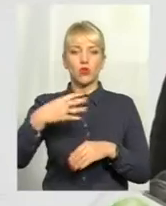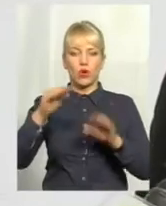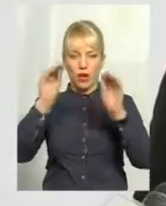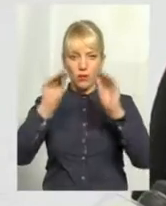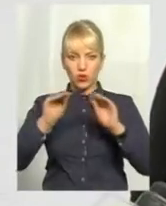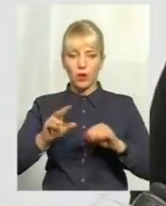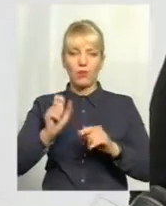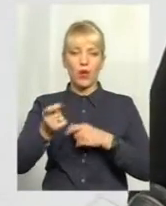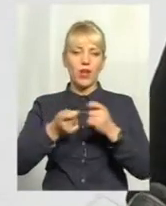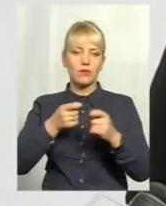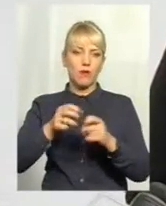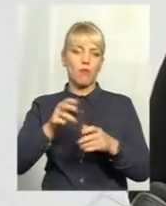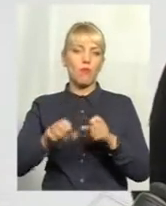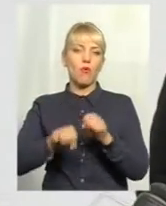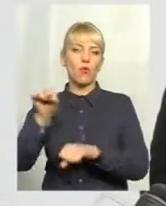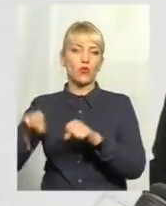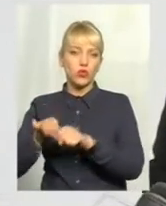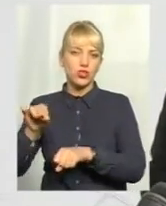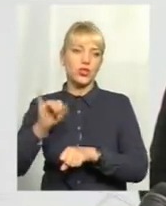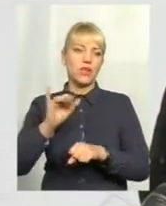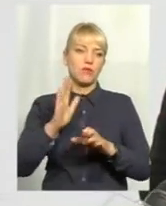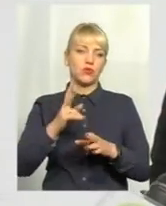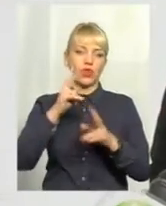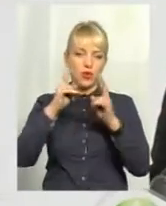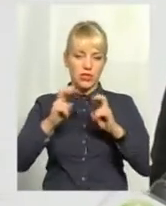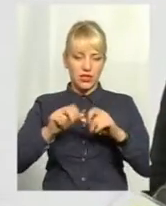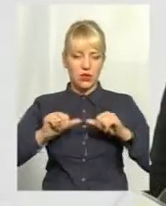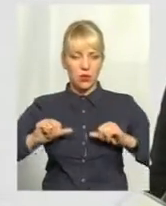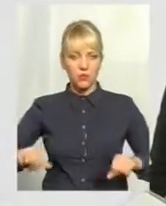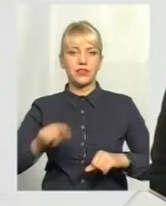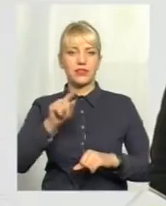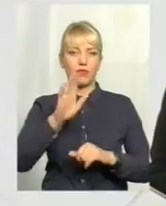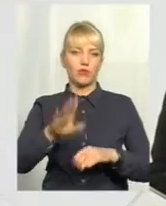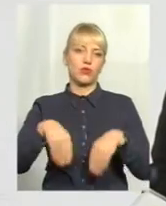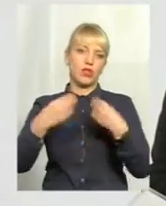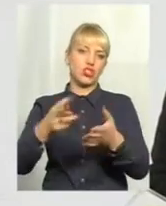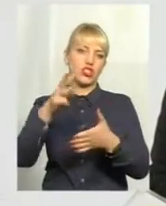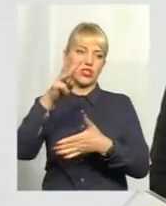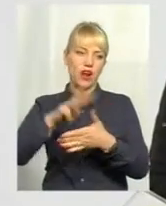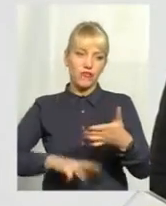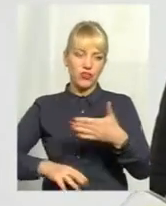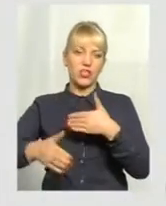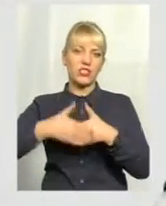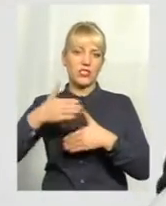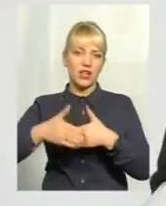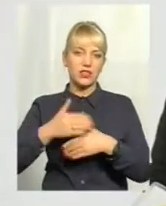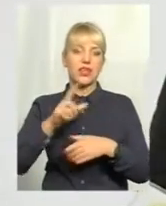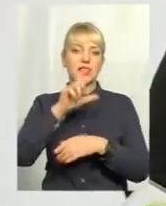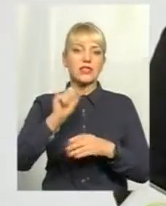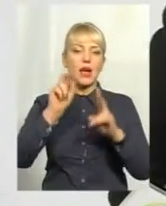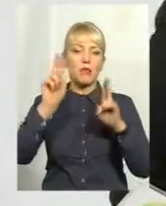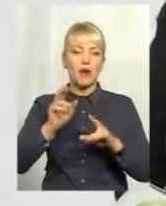про адміністративне правопорушення, буде розглядати їх адмінкомісія і вже там відповідно накладати штрафні санкції. За